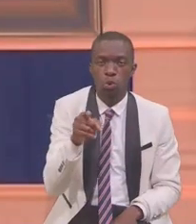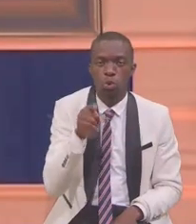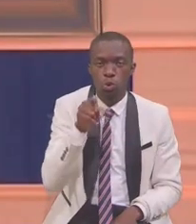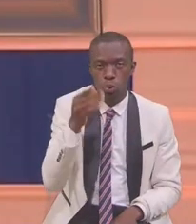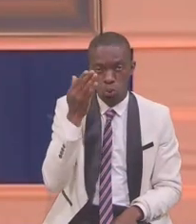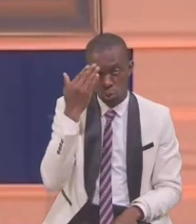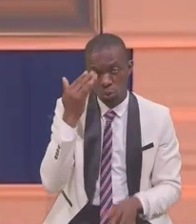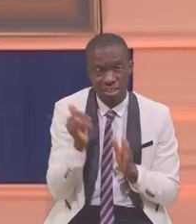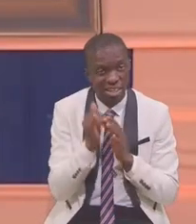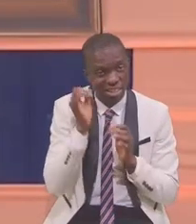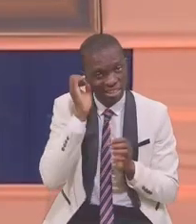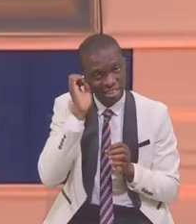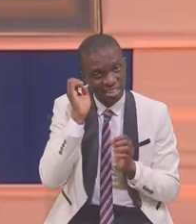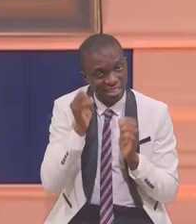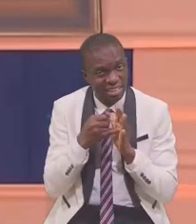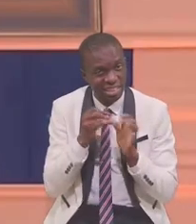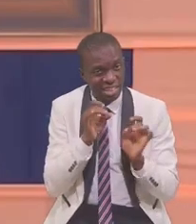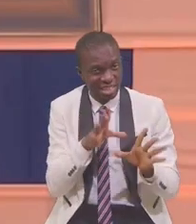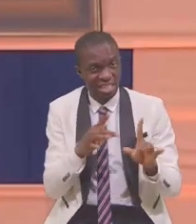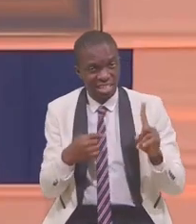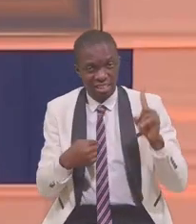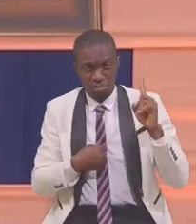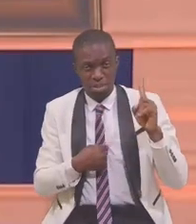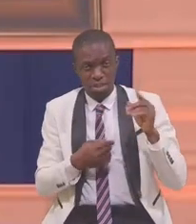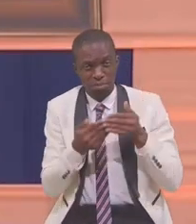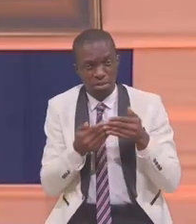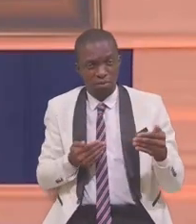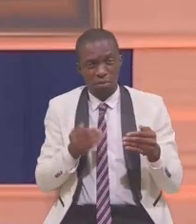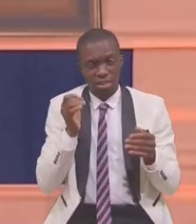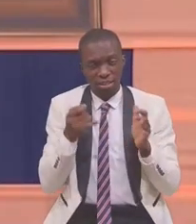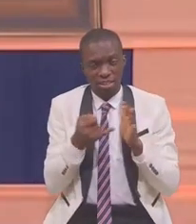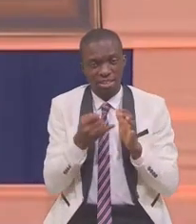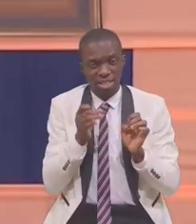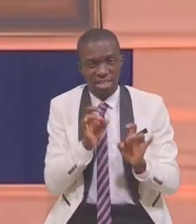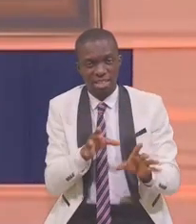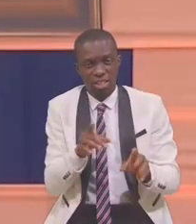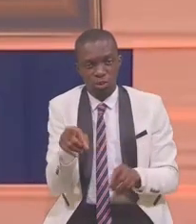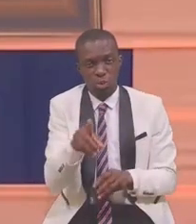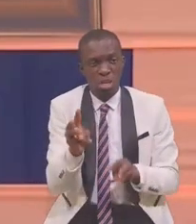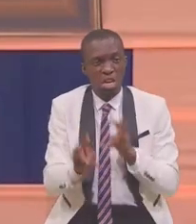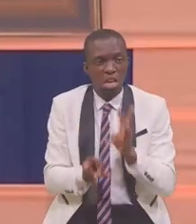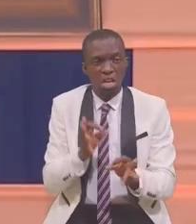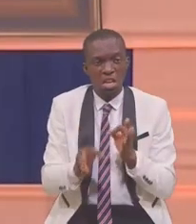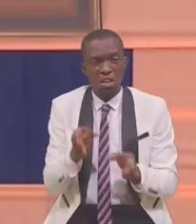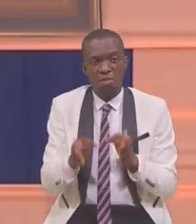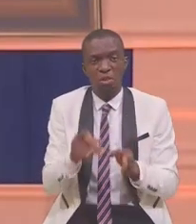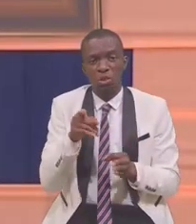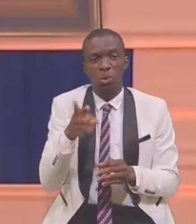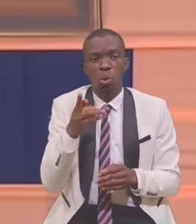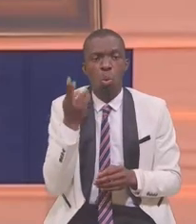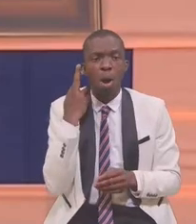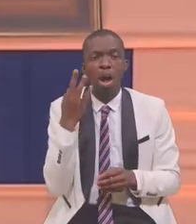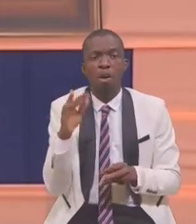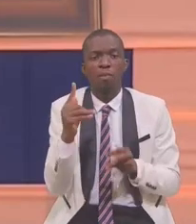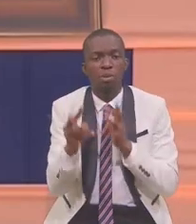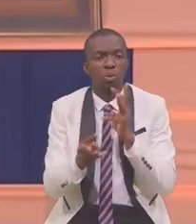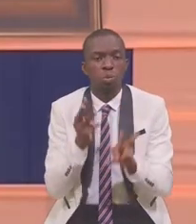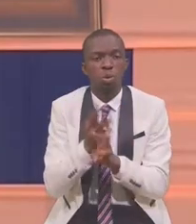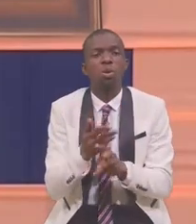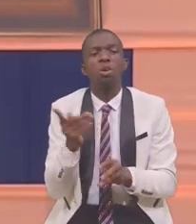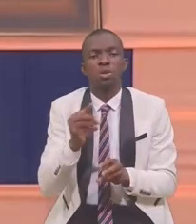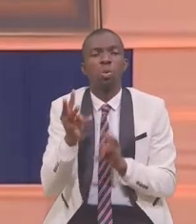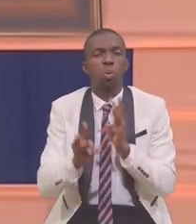haï avant vous. Si vous étiez du monde, le monde aimerait ce qui est à lui. Mais parce que vous n'êtes